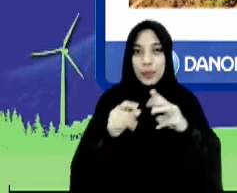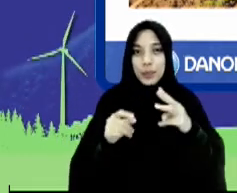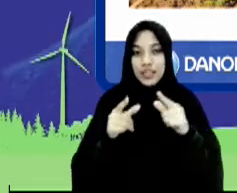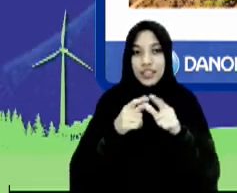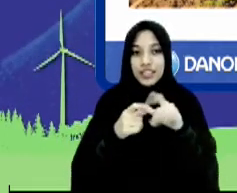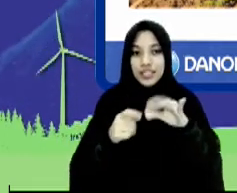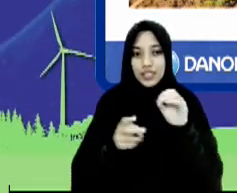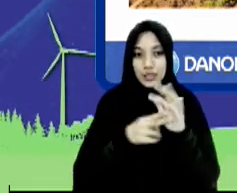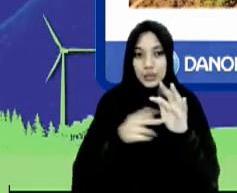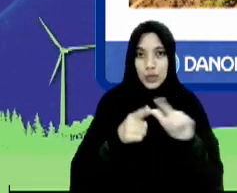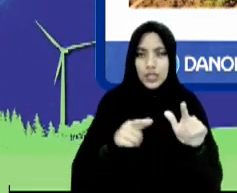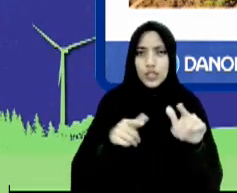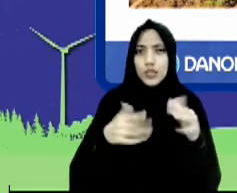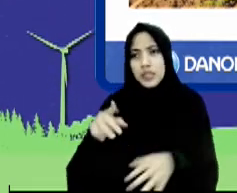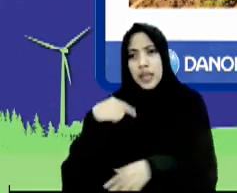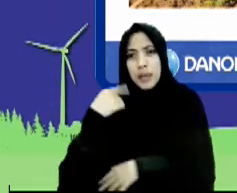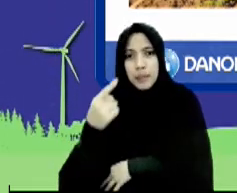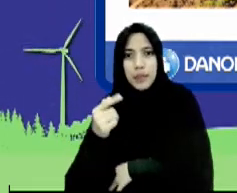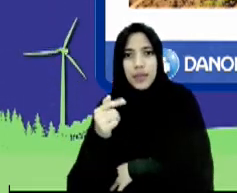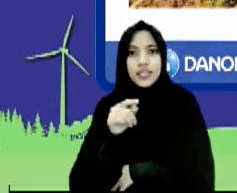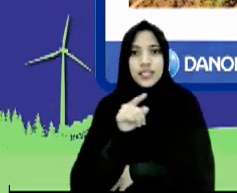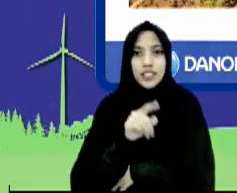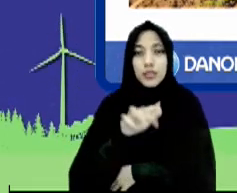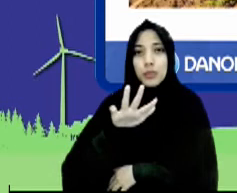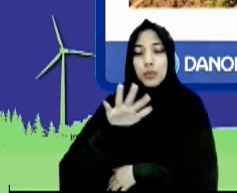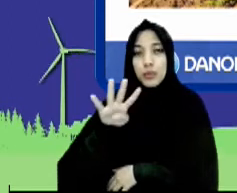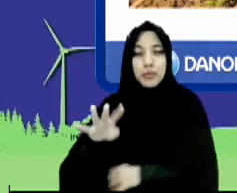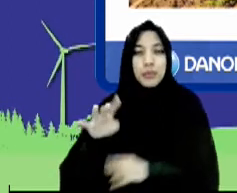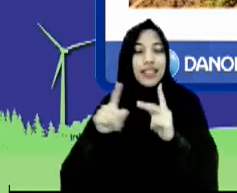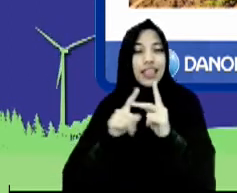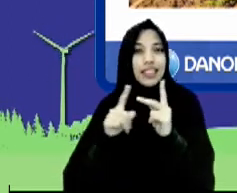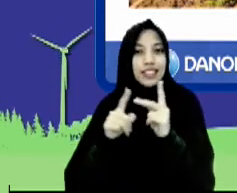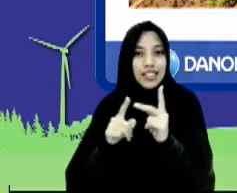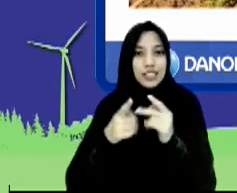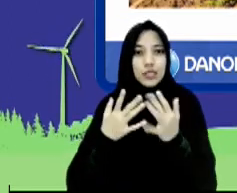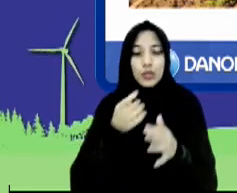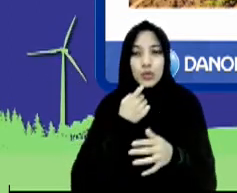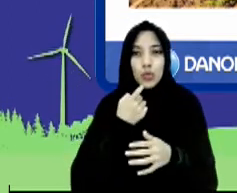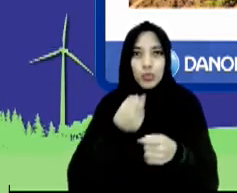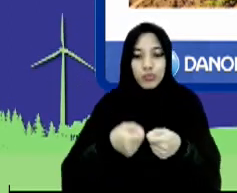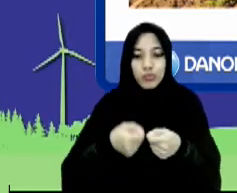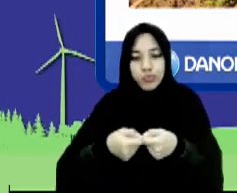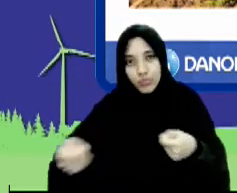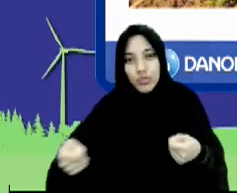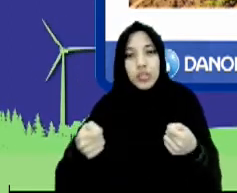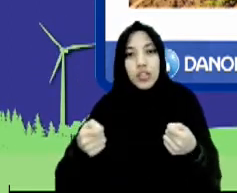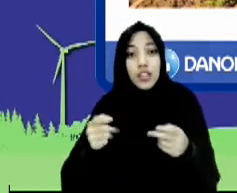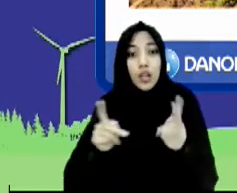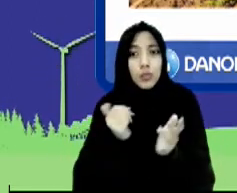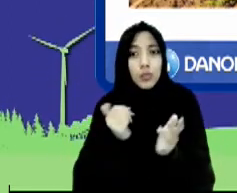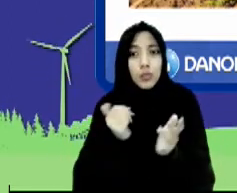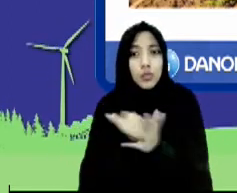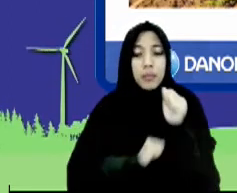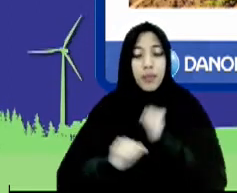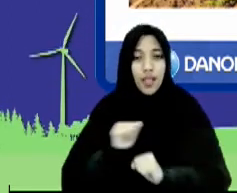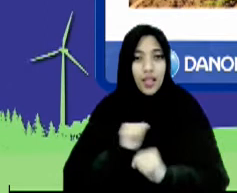sudah mencapai sekitar 194 hektar e di sebelah Kabupaten nah ini eh kita coba ukur dan Memang so far itu E ketika memang benar-benar kita bisa melakukan